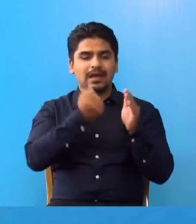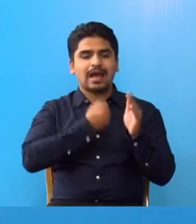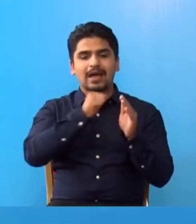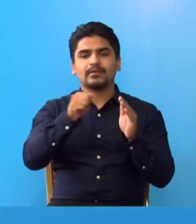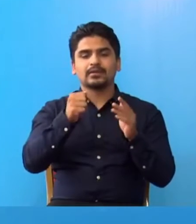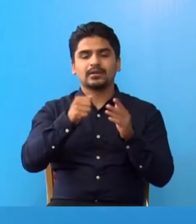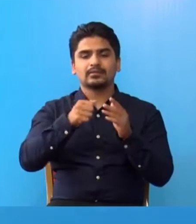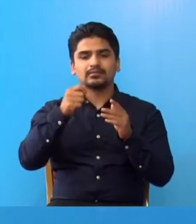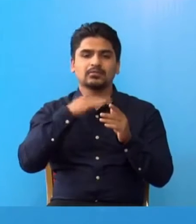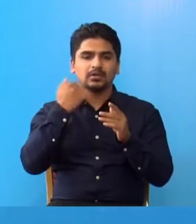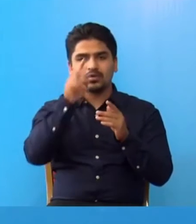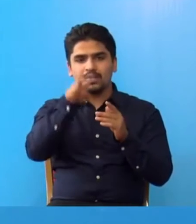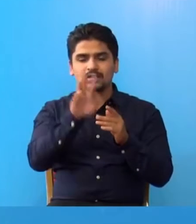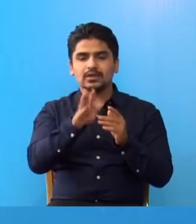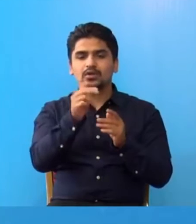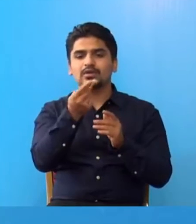Иса,